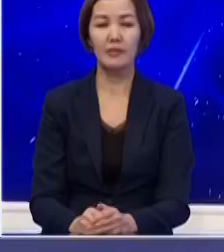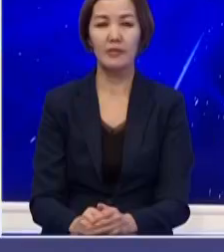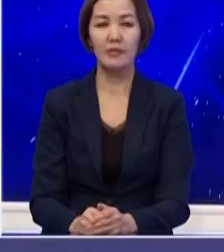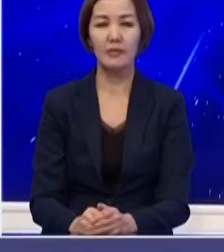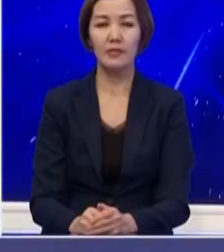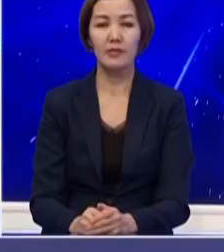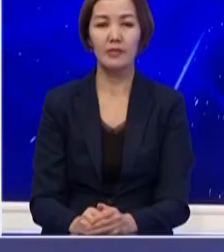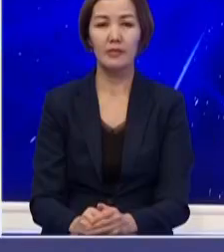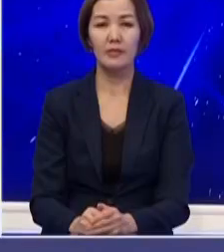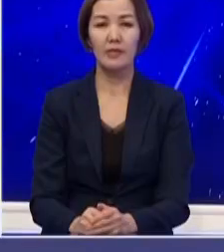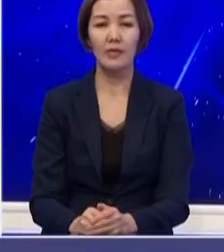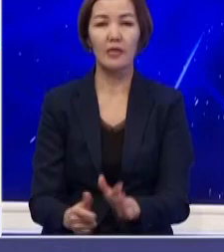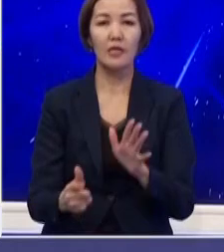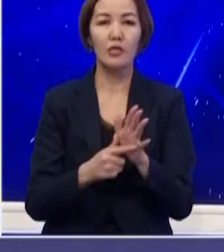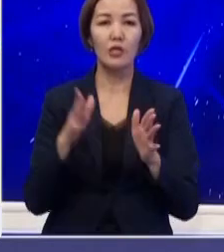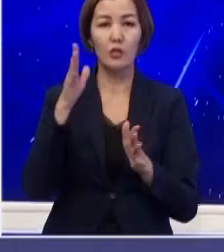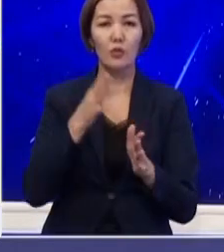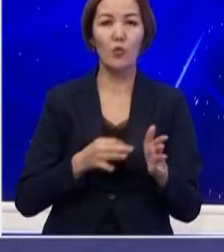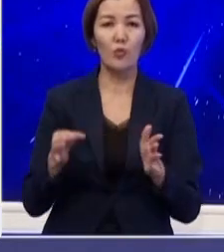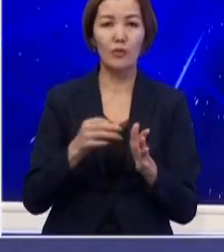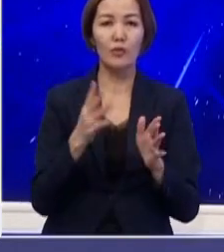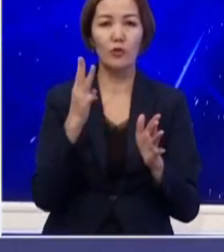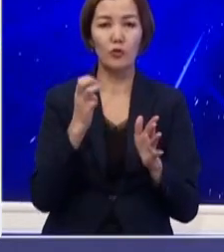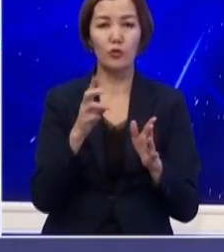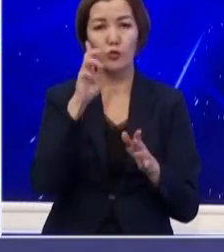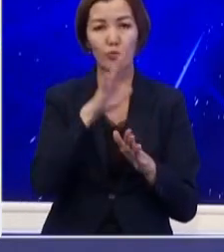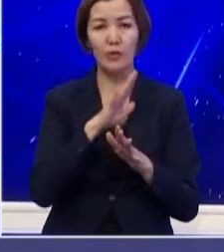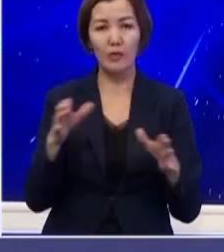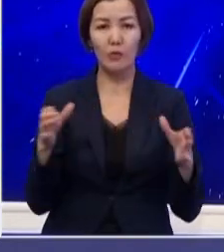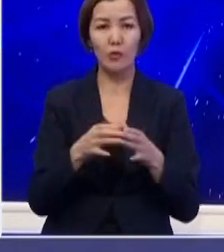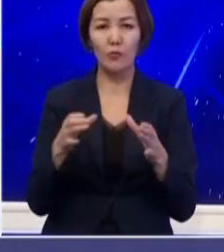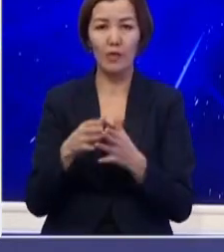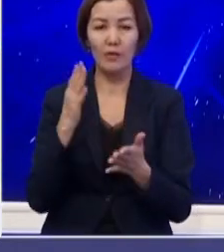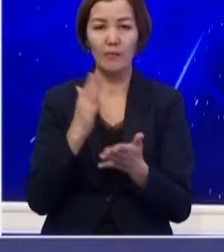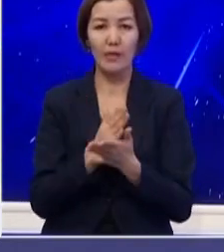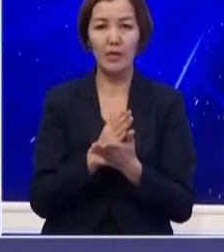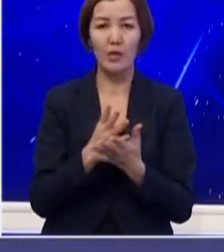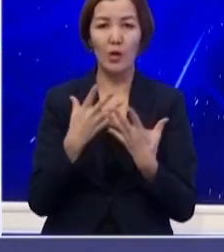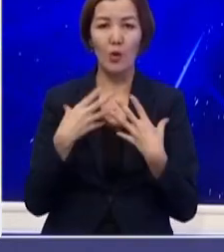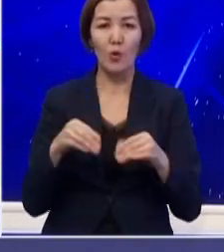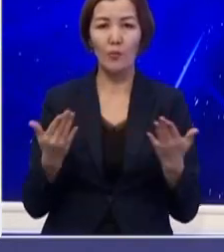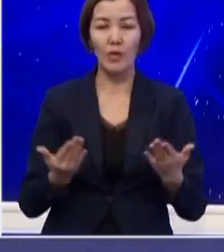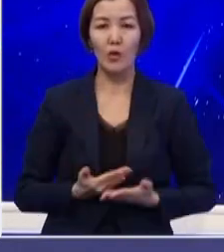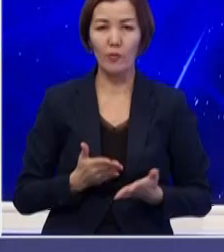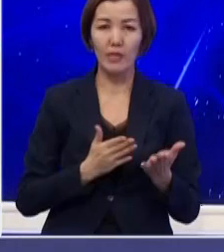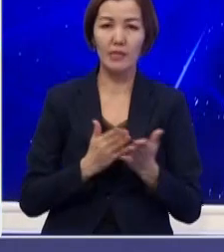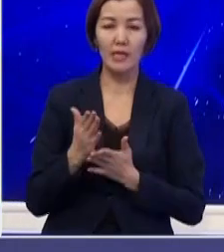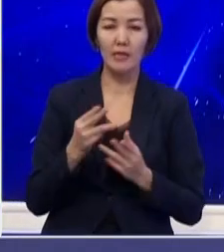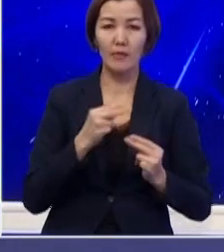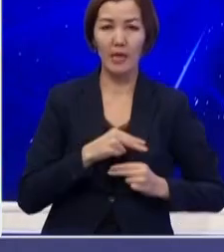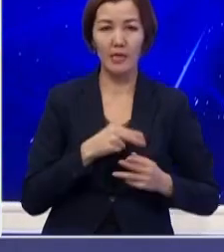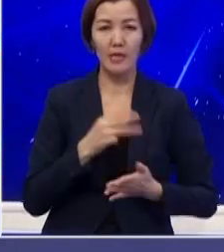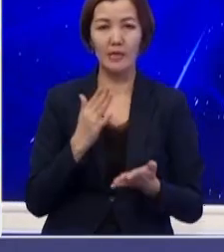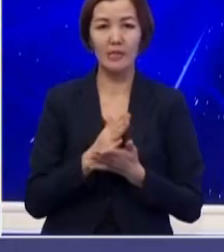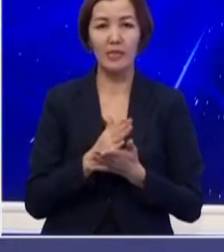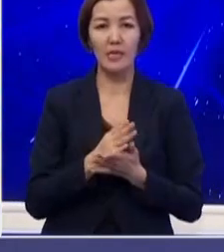Жетісу облысында 300-ден аса үкіметтік емес ұйымдар бар. дені қоғамда әлеуметтік саламен айналысады. Олар